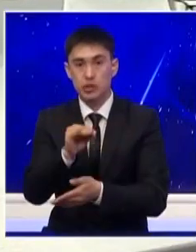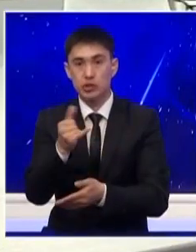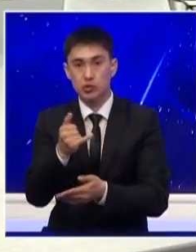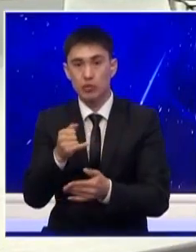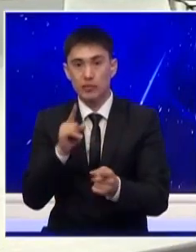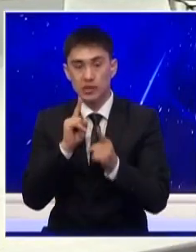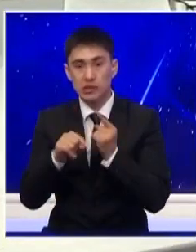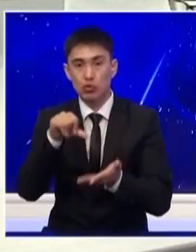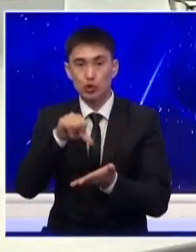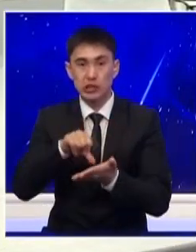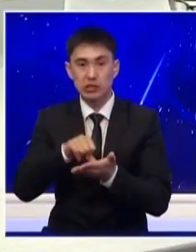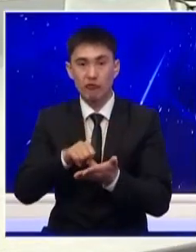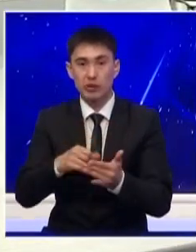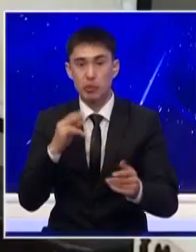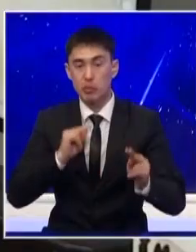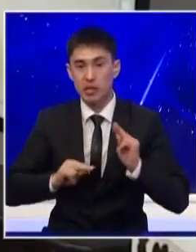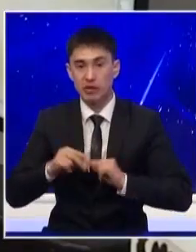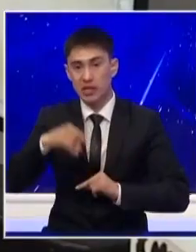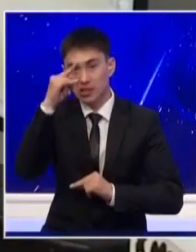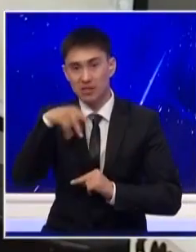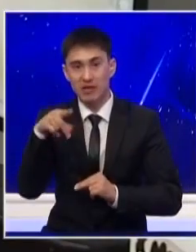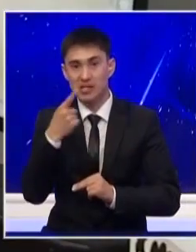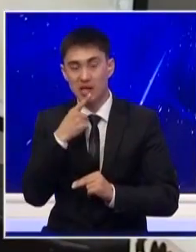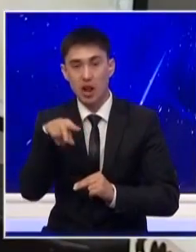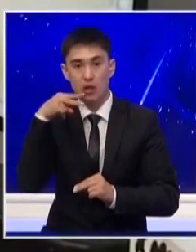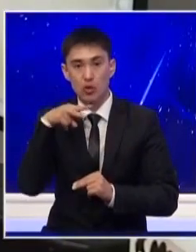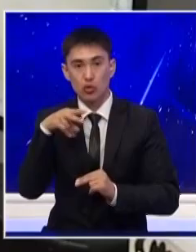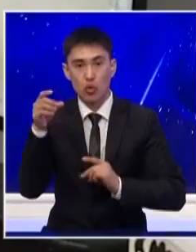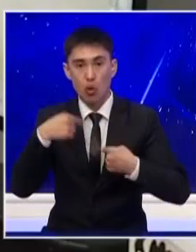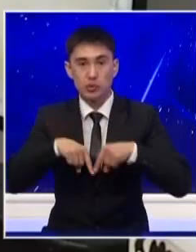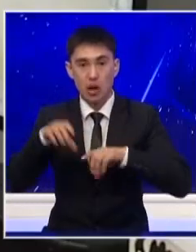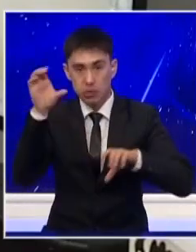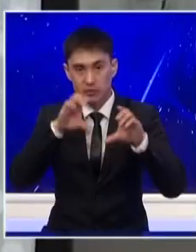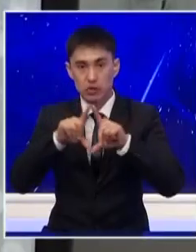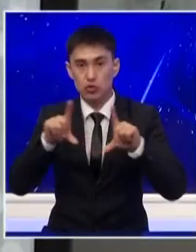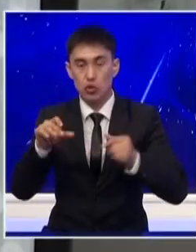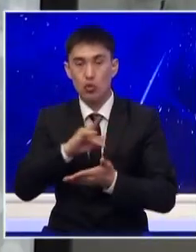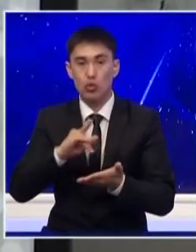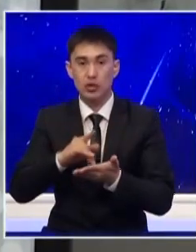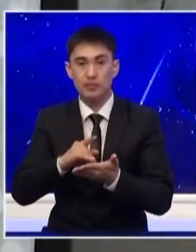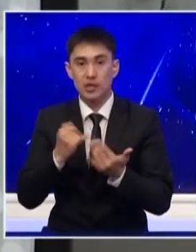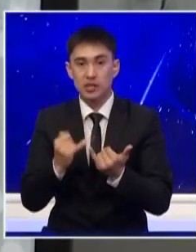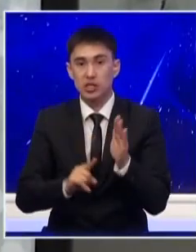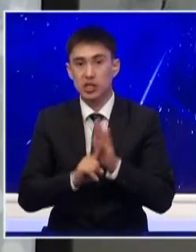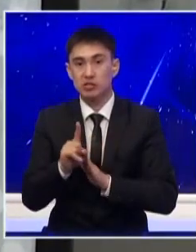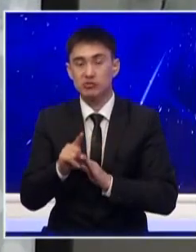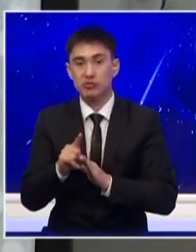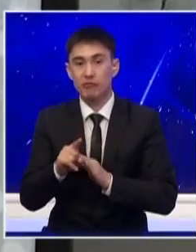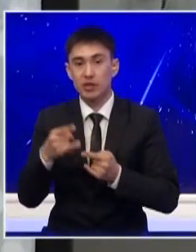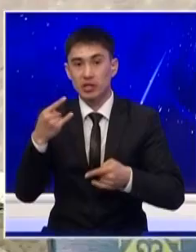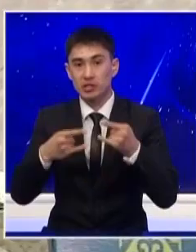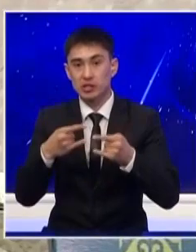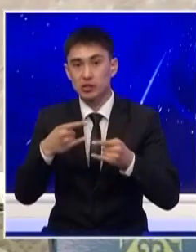в заседании приняли участие преподаватели казахского языка и литературы общеобразовательных школ города. Начавшаяся с